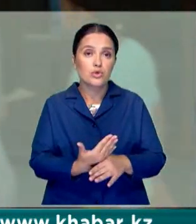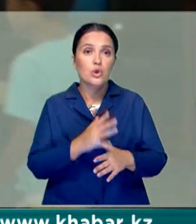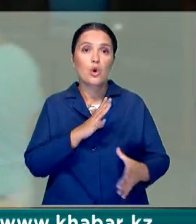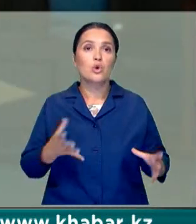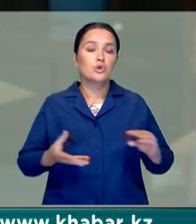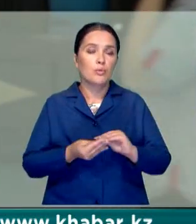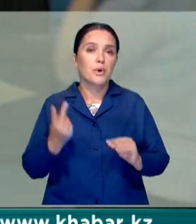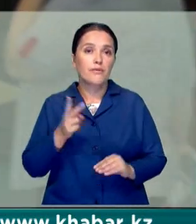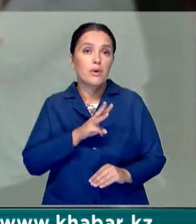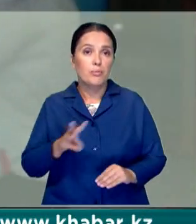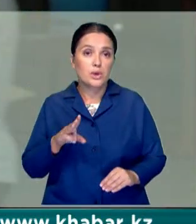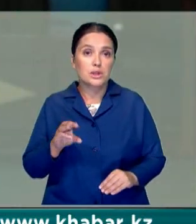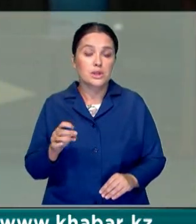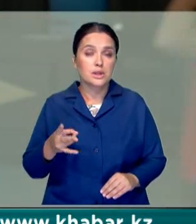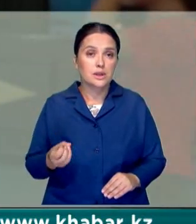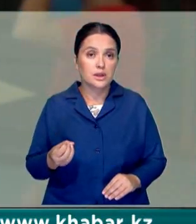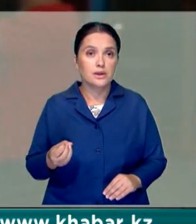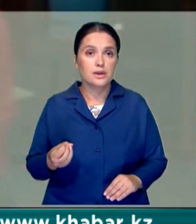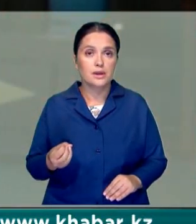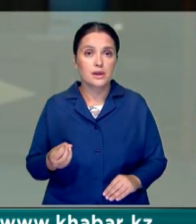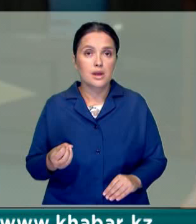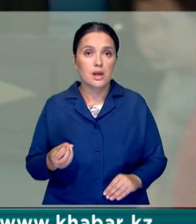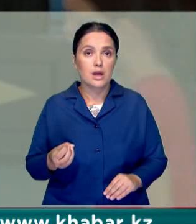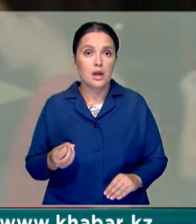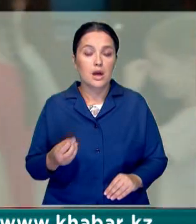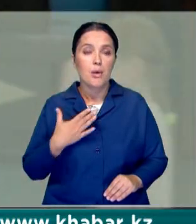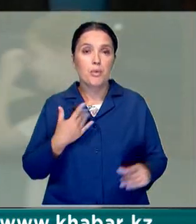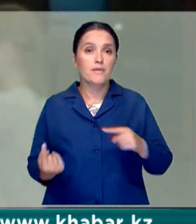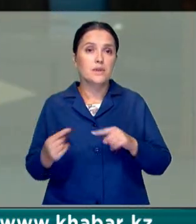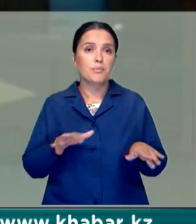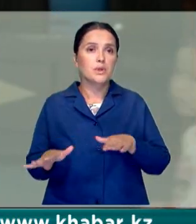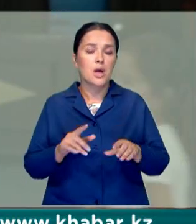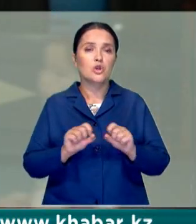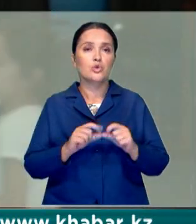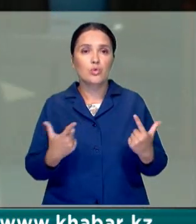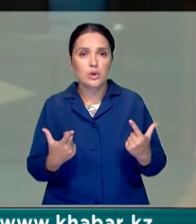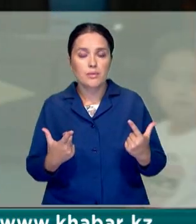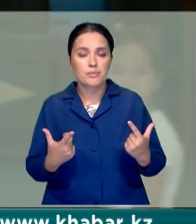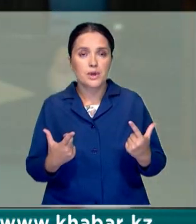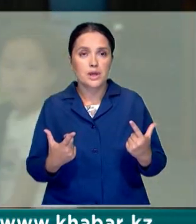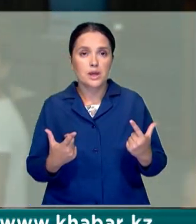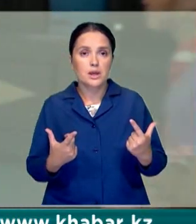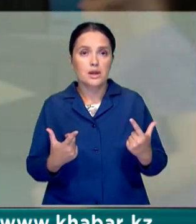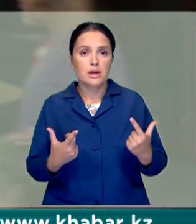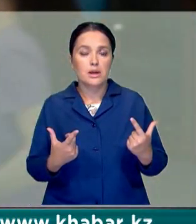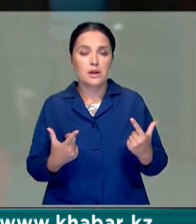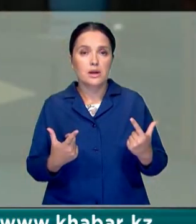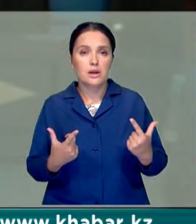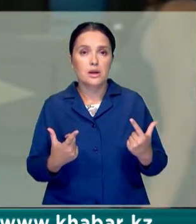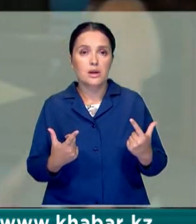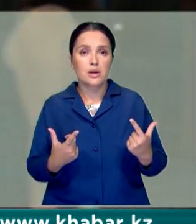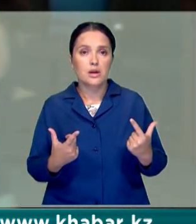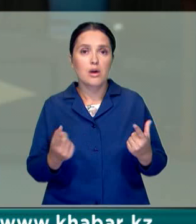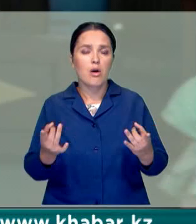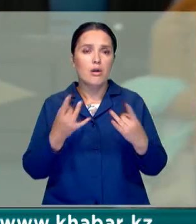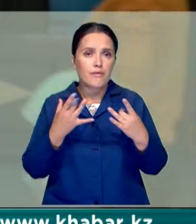более 2 миллионов тенге. Мы активно взаимодействуем со школами, которые говорят, каким